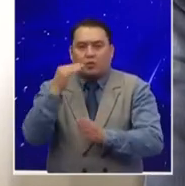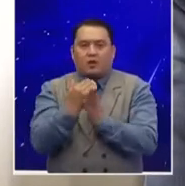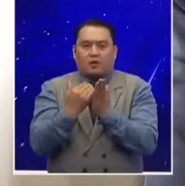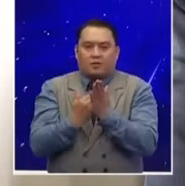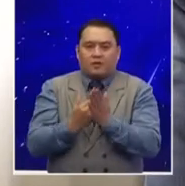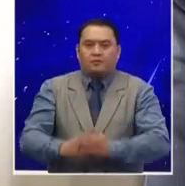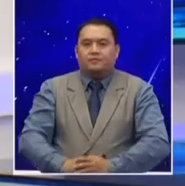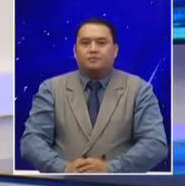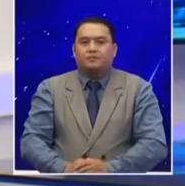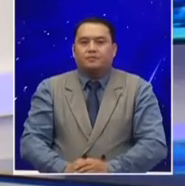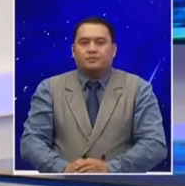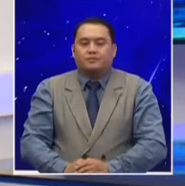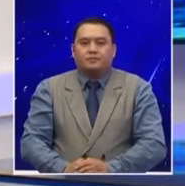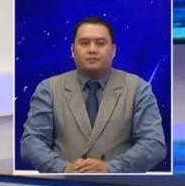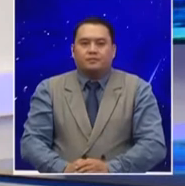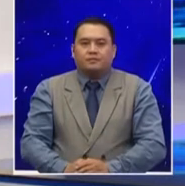программами.